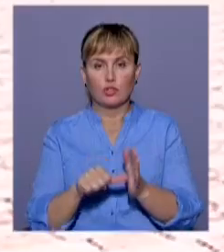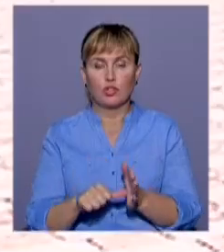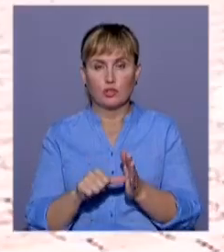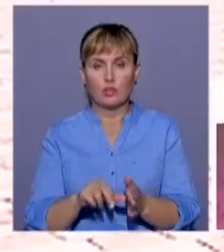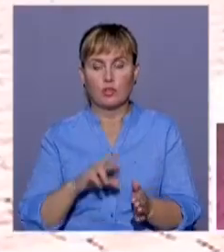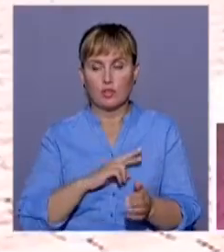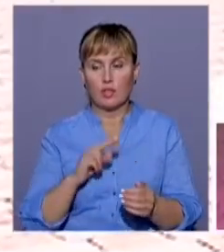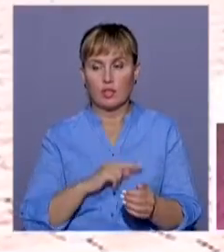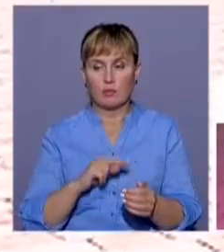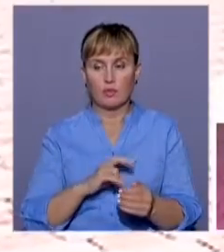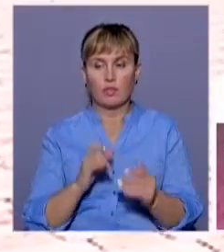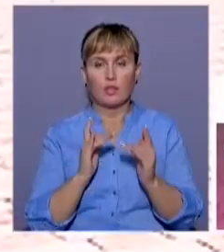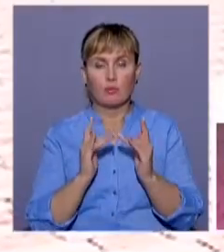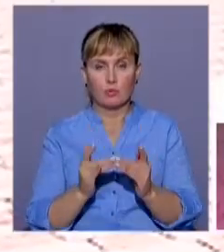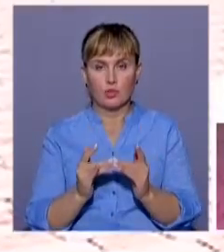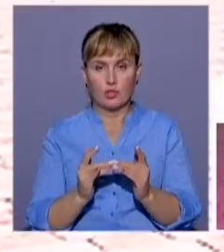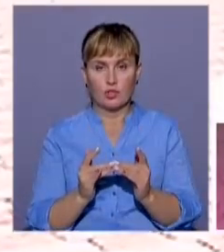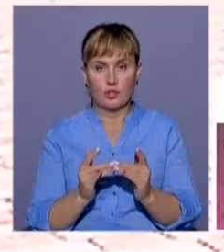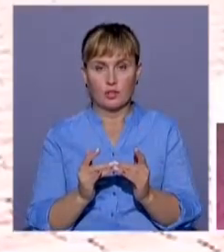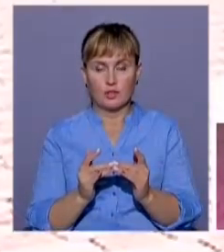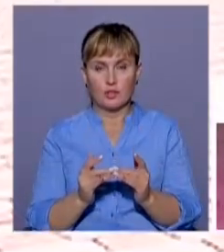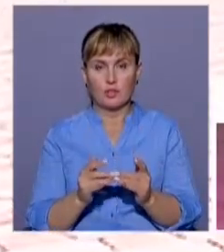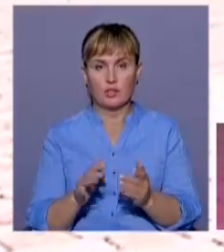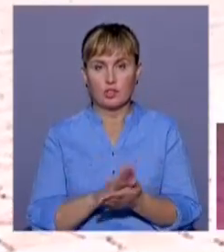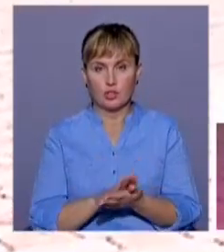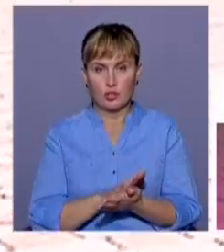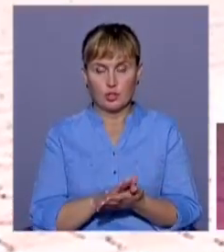Я работаю на общежитии. Чищу